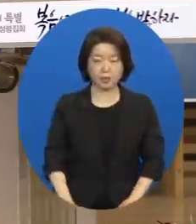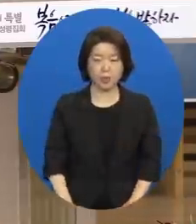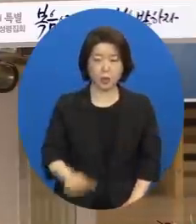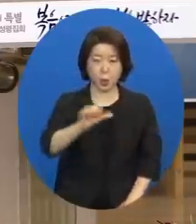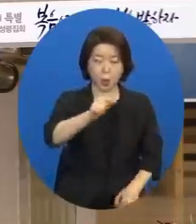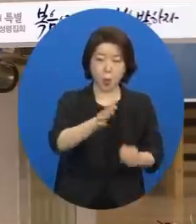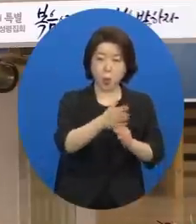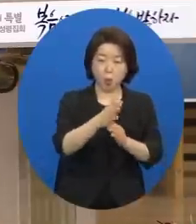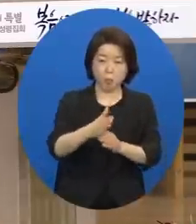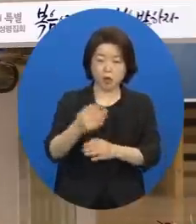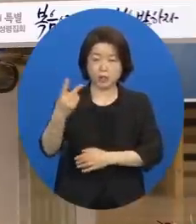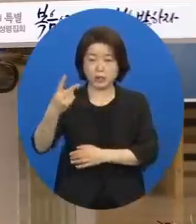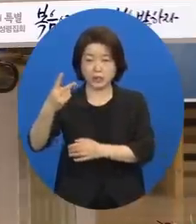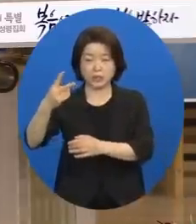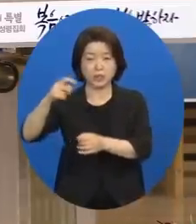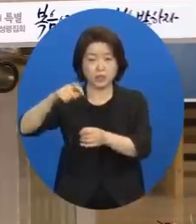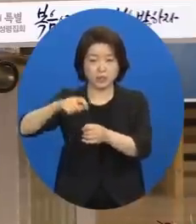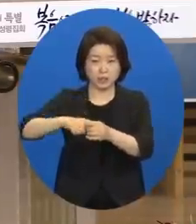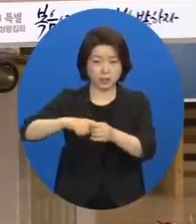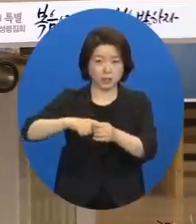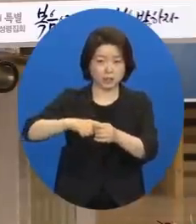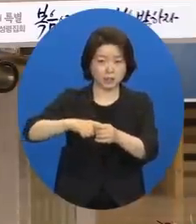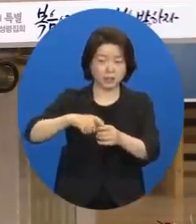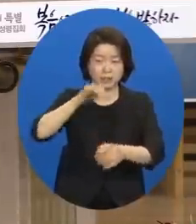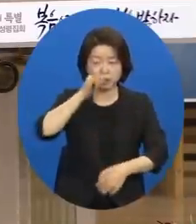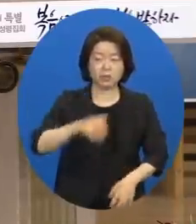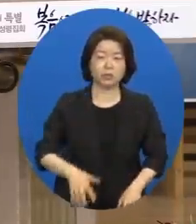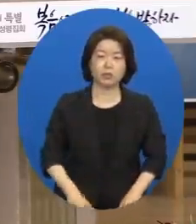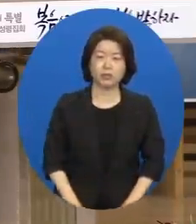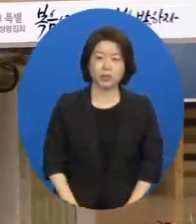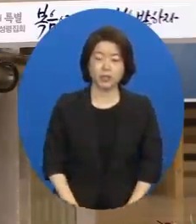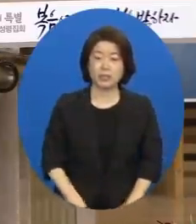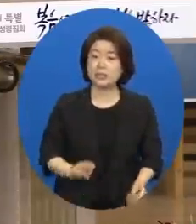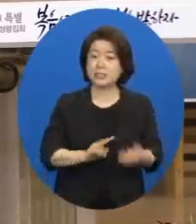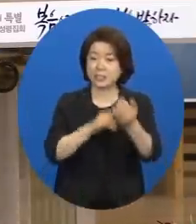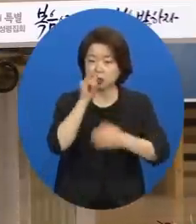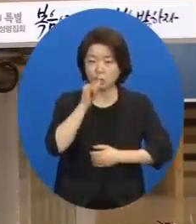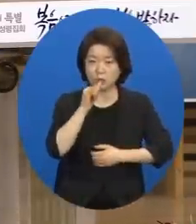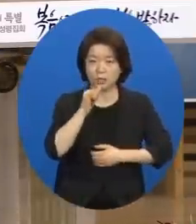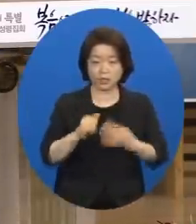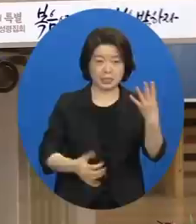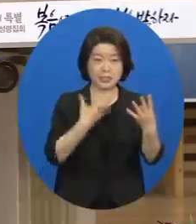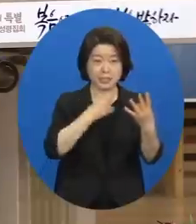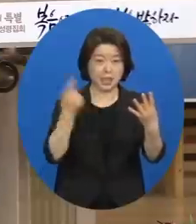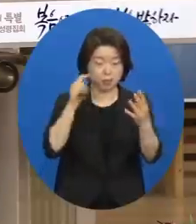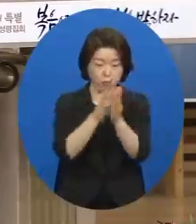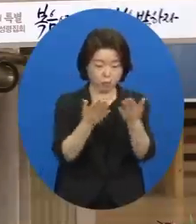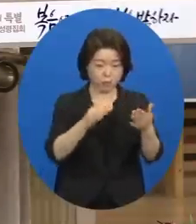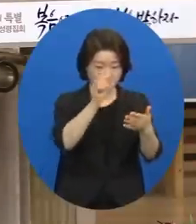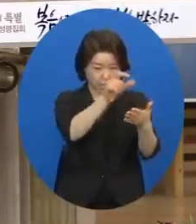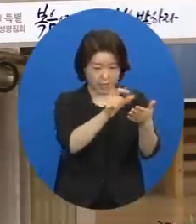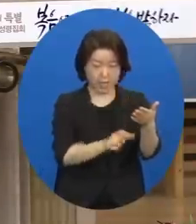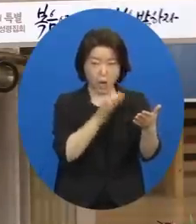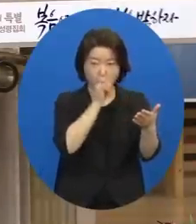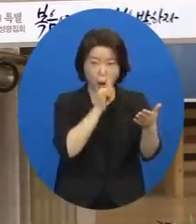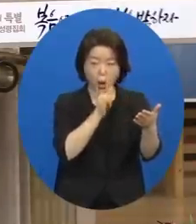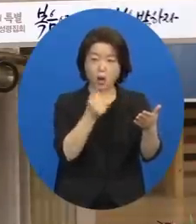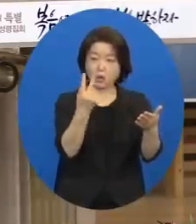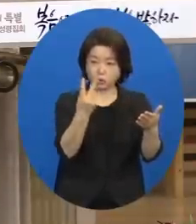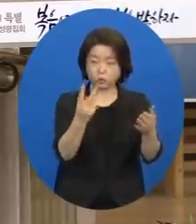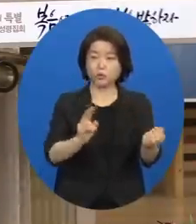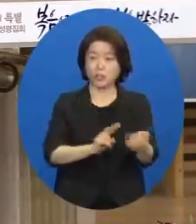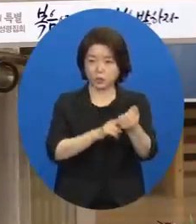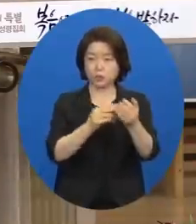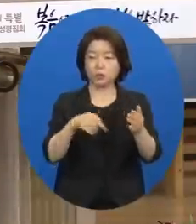아실 거예요. 오병이어 기적. 오병이어 기적이 일어나고 나서 사복음서에 다 기록되어 있는 한 두 가지 기적